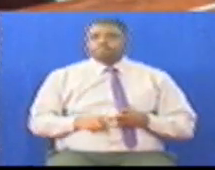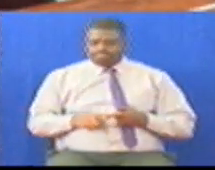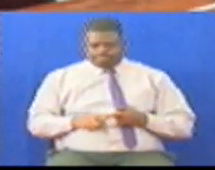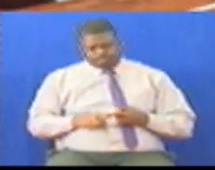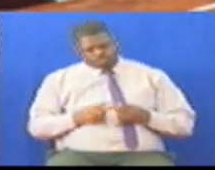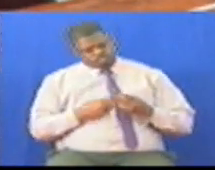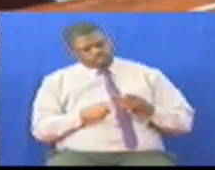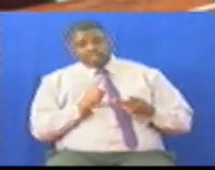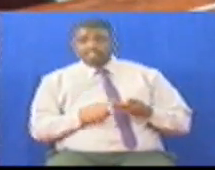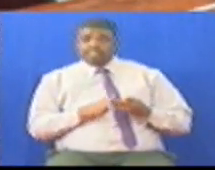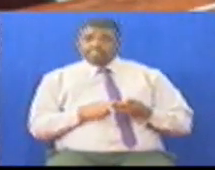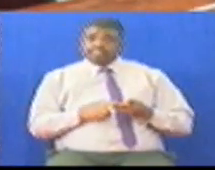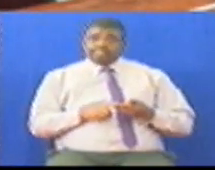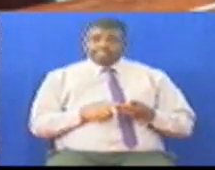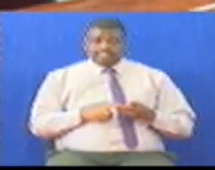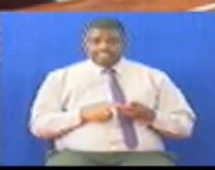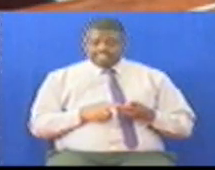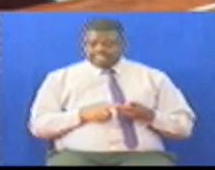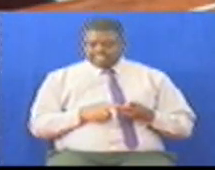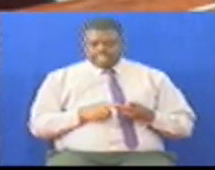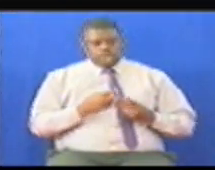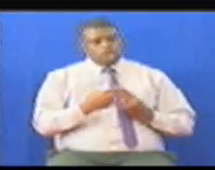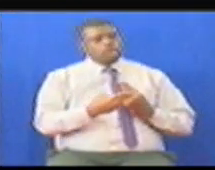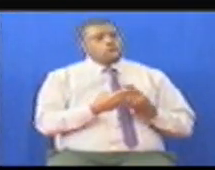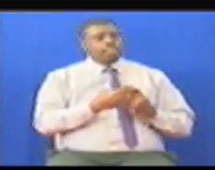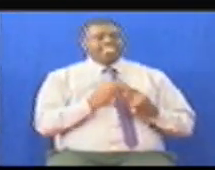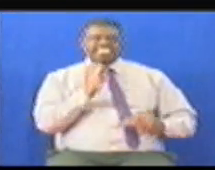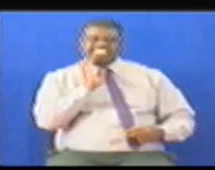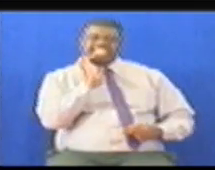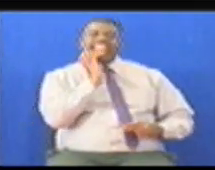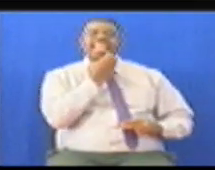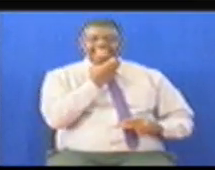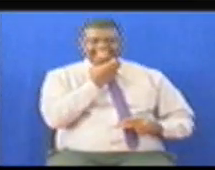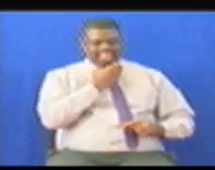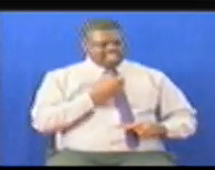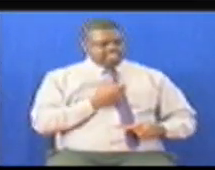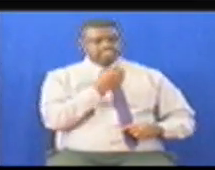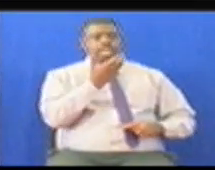pia napenda kumpongeza Mheshimiwa Dr. Ali Mohamed Shein, rais wa